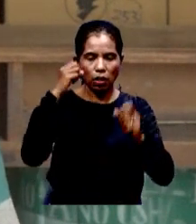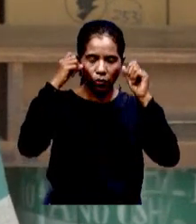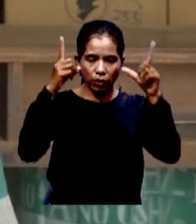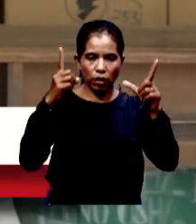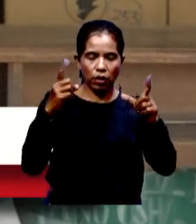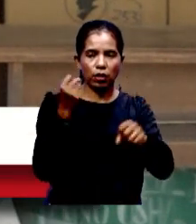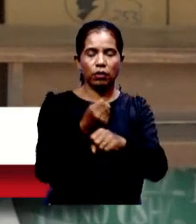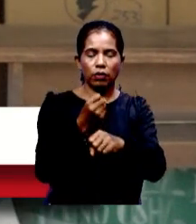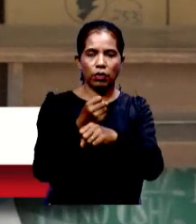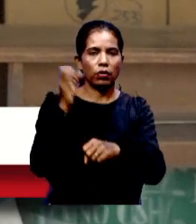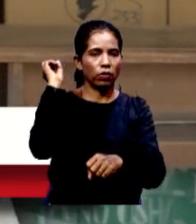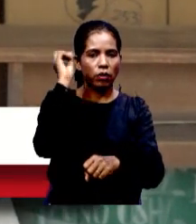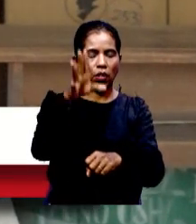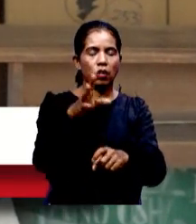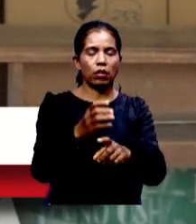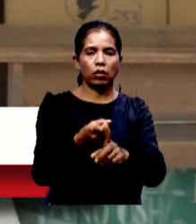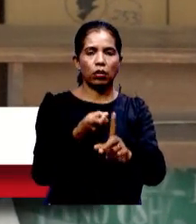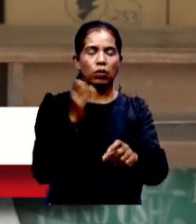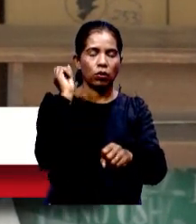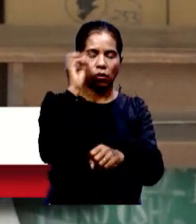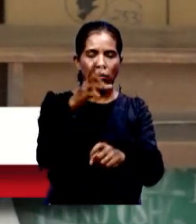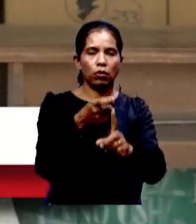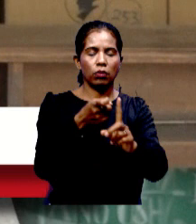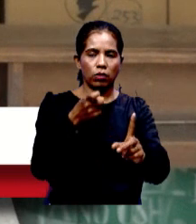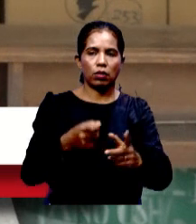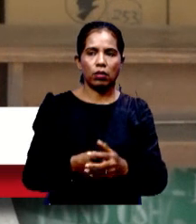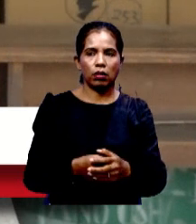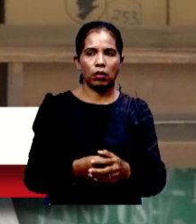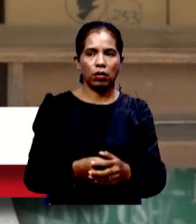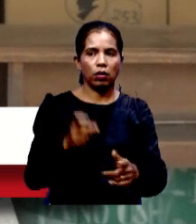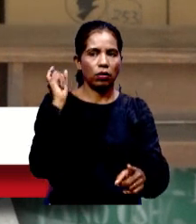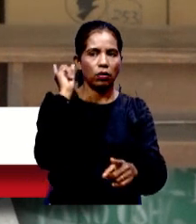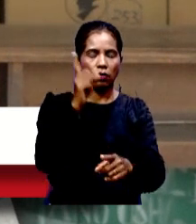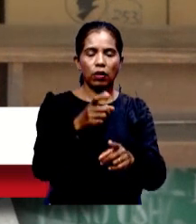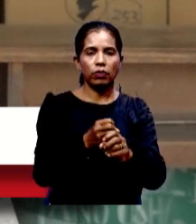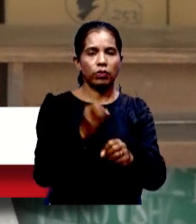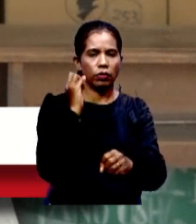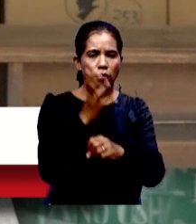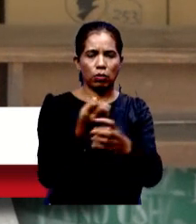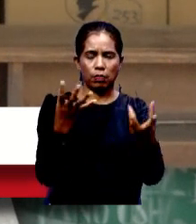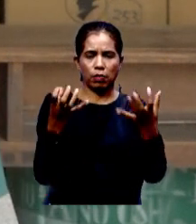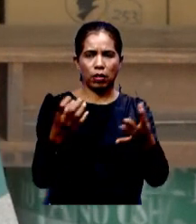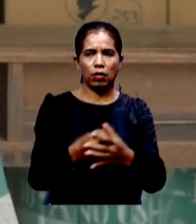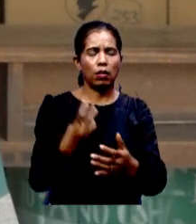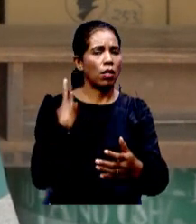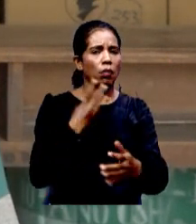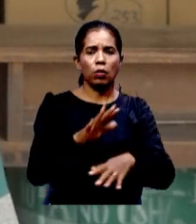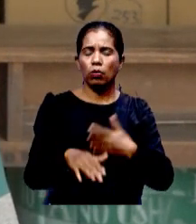husi liur. Tama mai usilior fatuk mai hanesen uran los. Ami otho